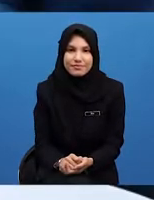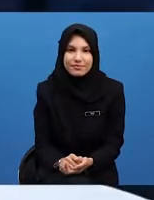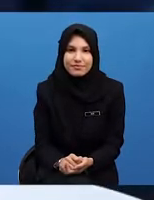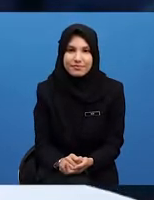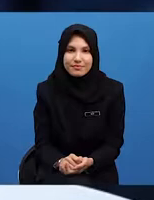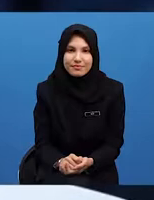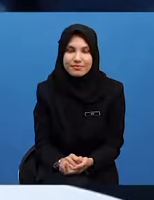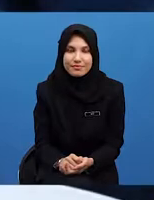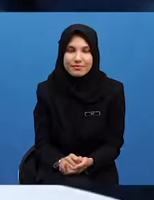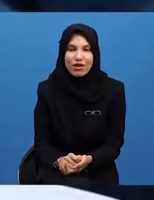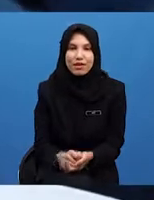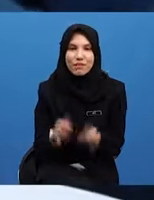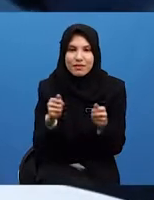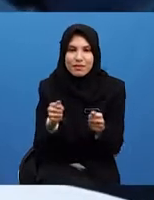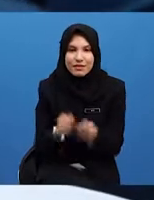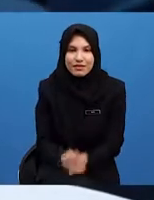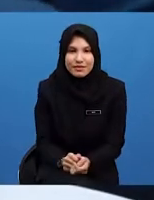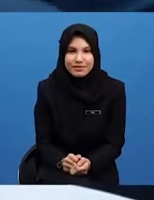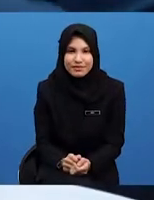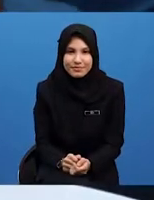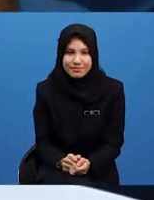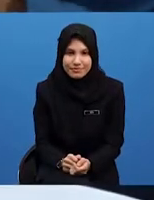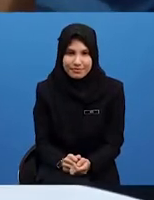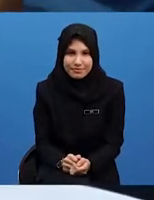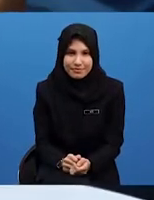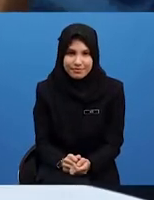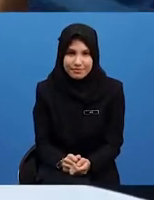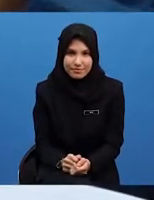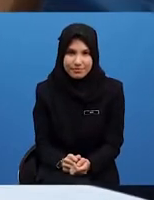Saya gunakan pita pelekat untuk melekatnya.